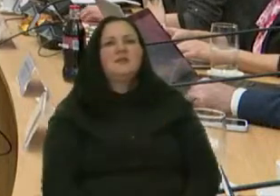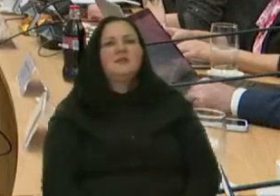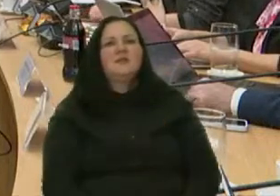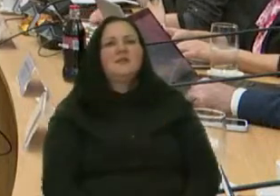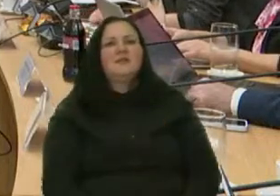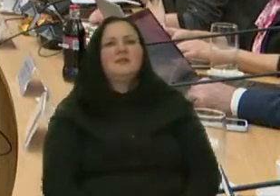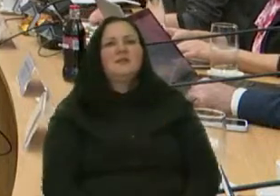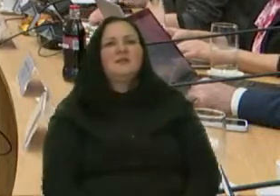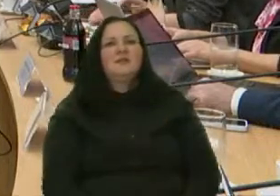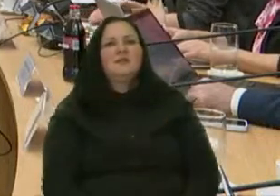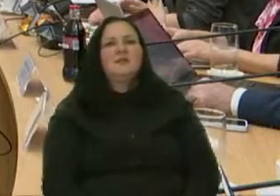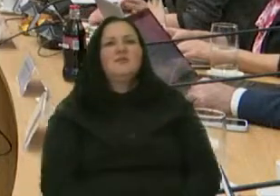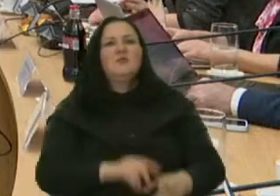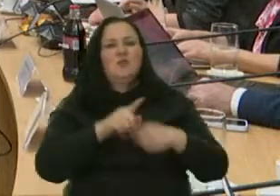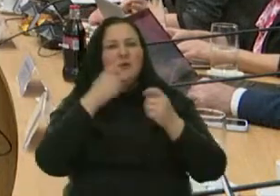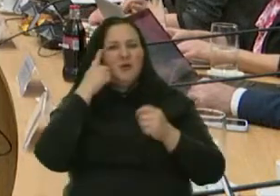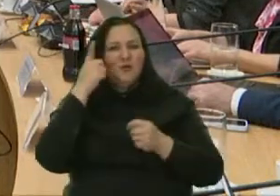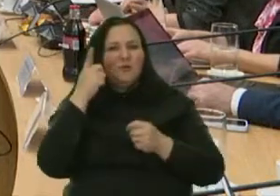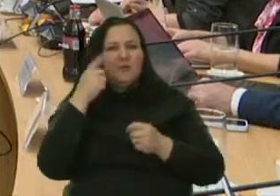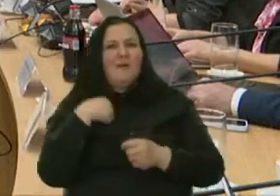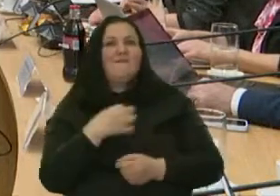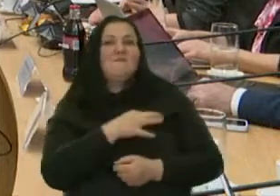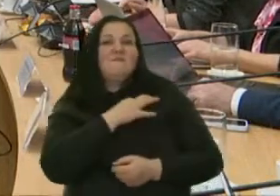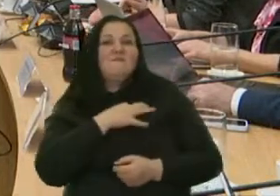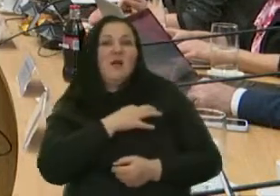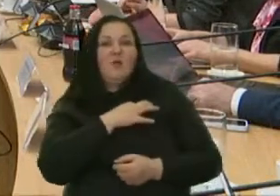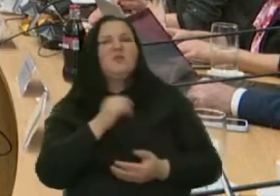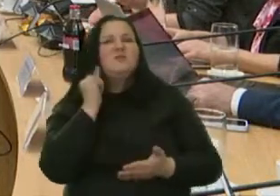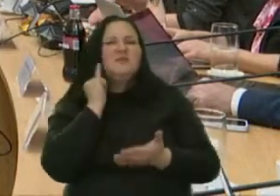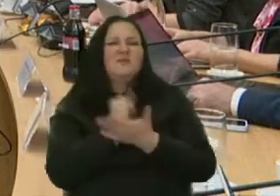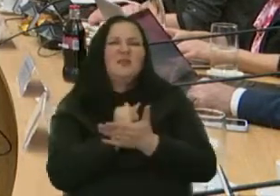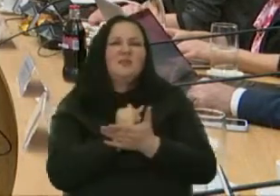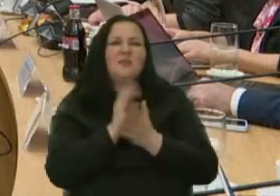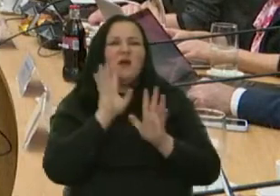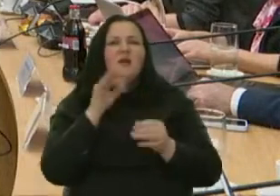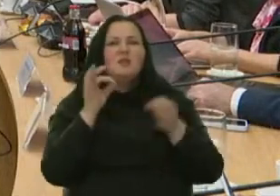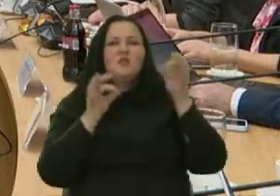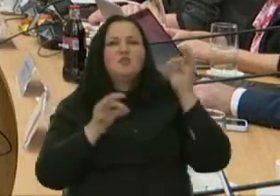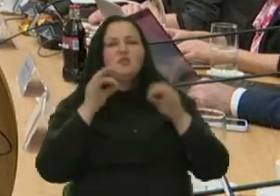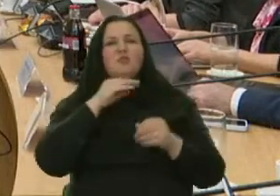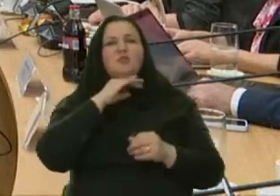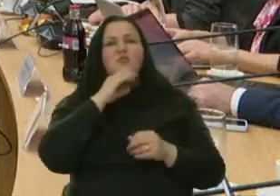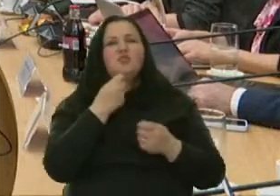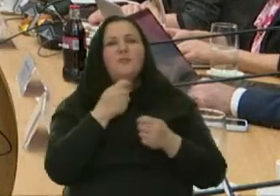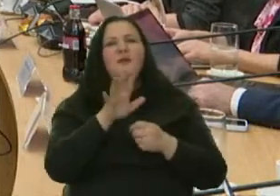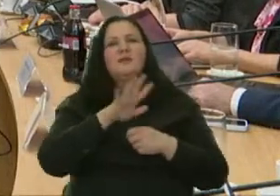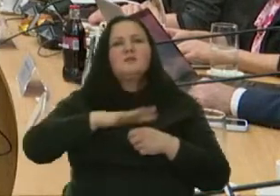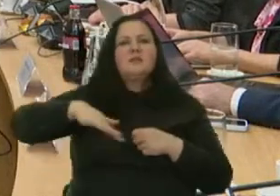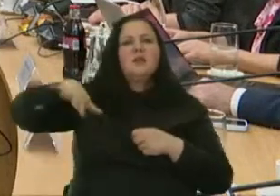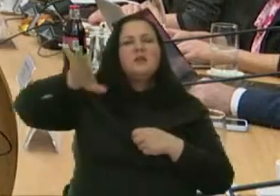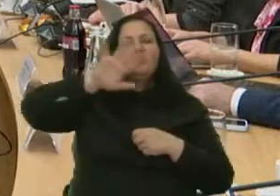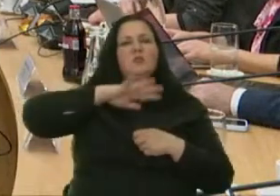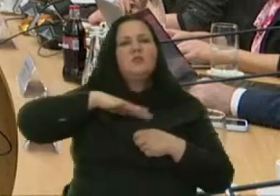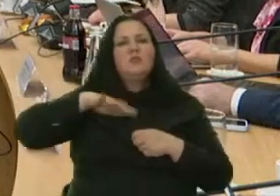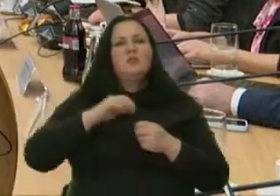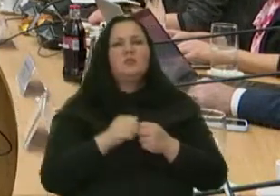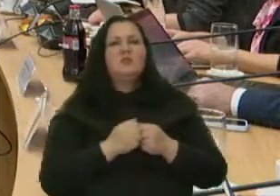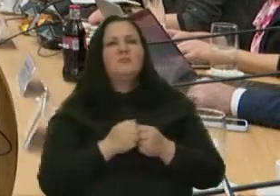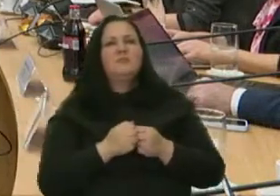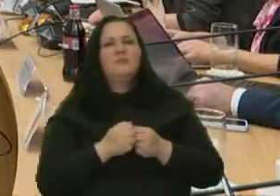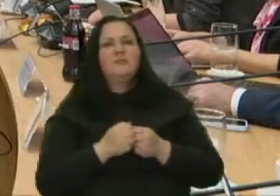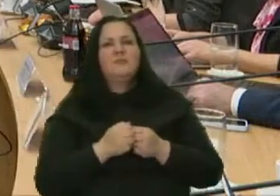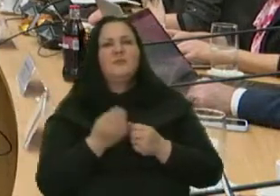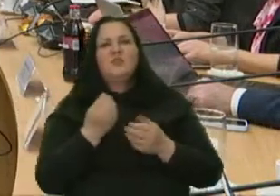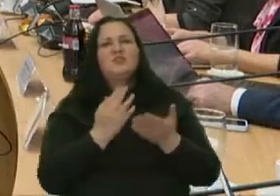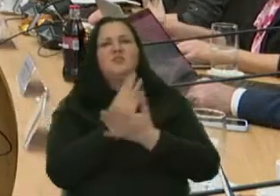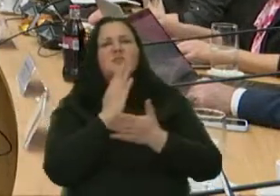administrativ După cum știți Facultatea de Drept are studii Administrative și peste De ce veniți tot timpul să ne luați la